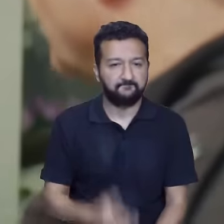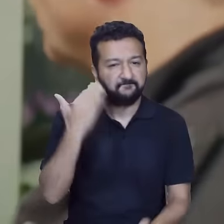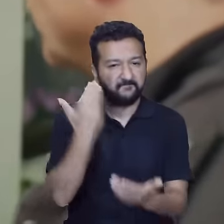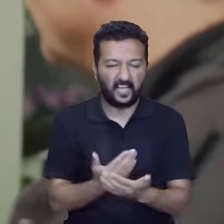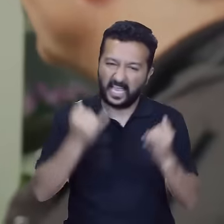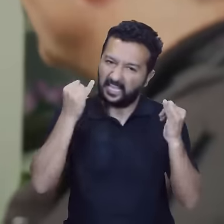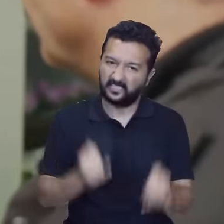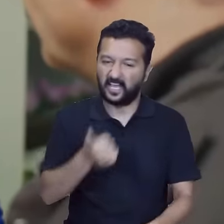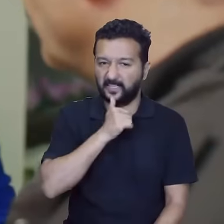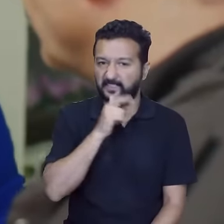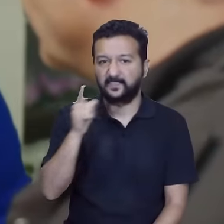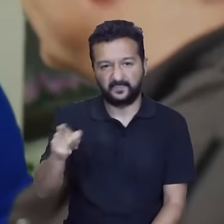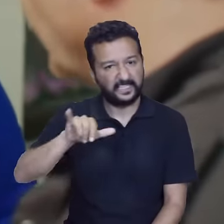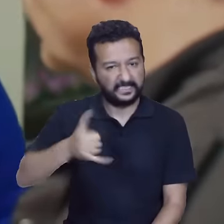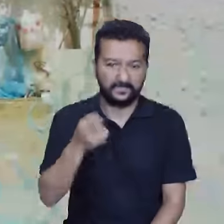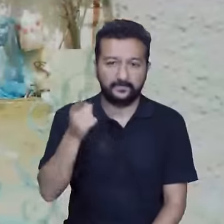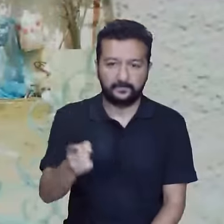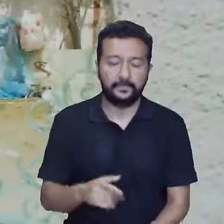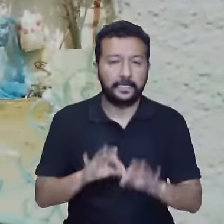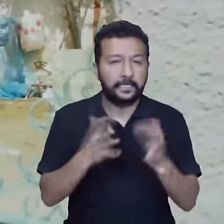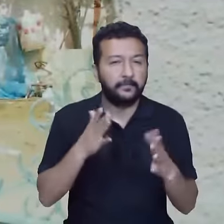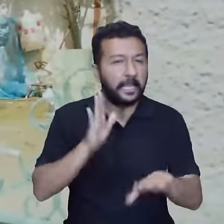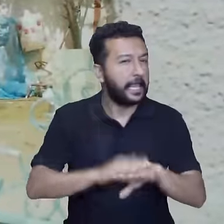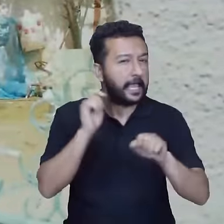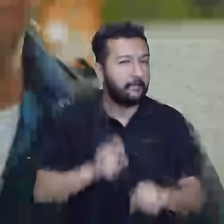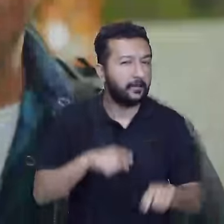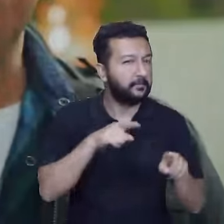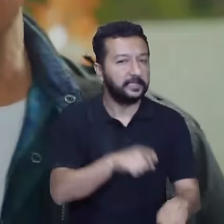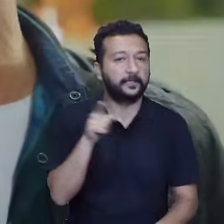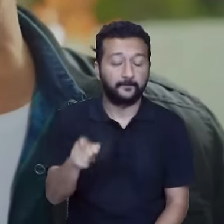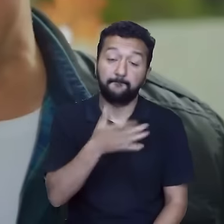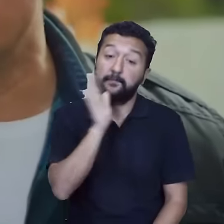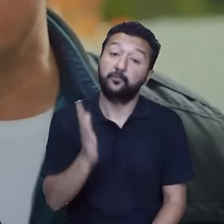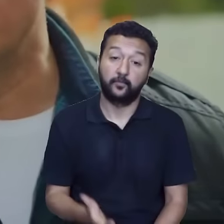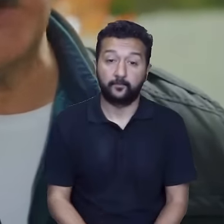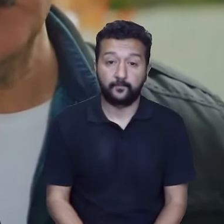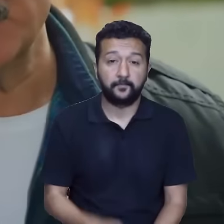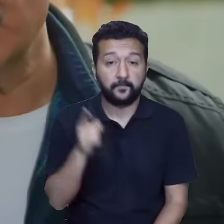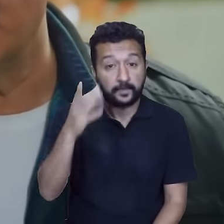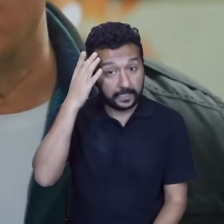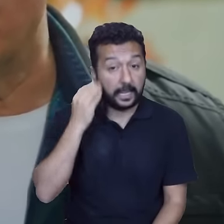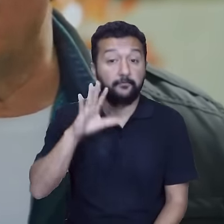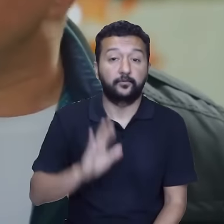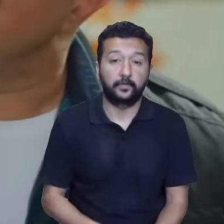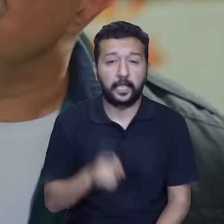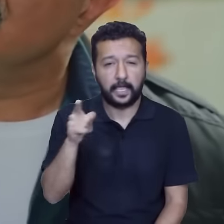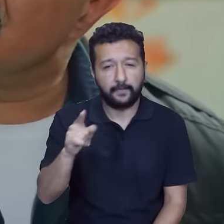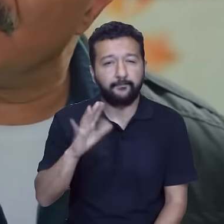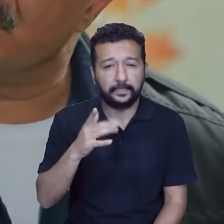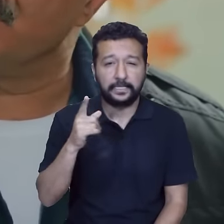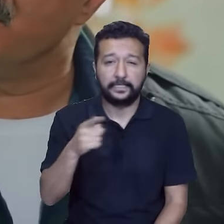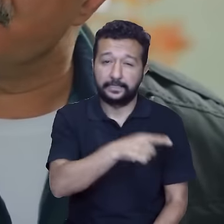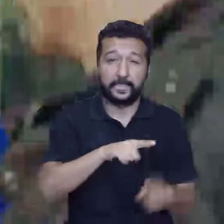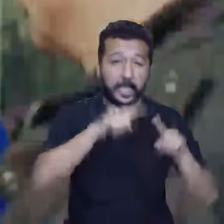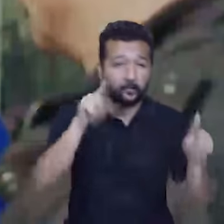Vay alçak adam vay. Acaba gene neyin peşinde? Bilmiyorum, anlamıyoruz. Ama